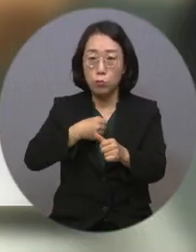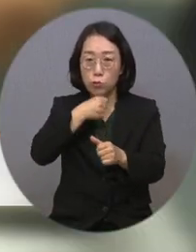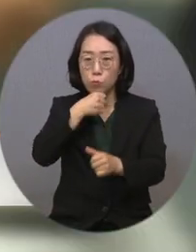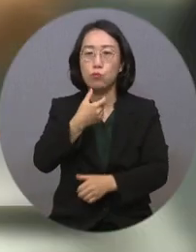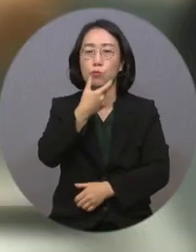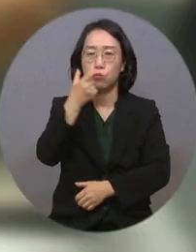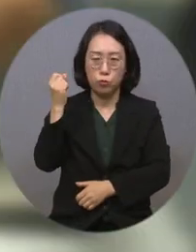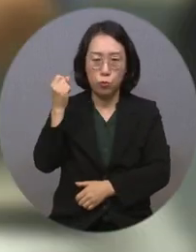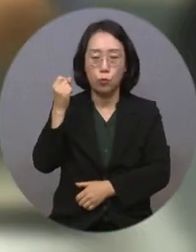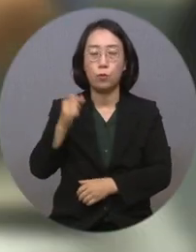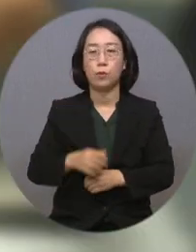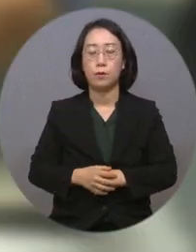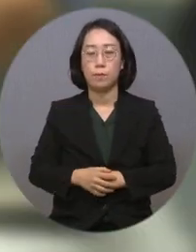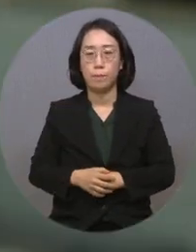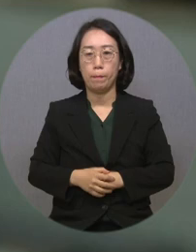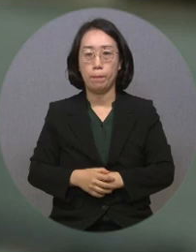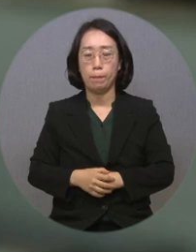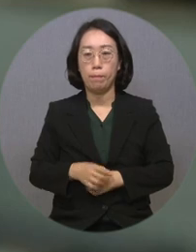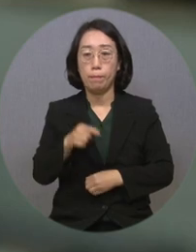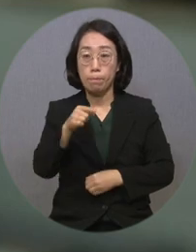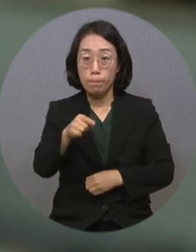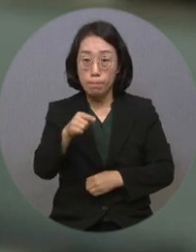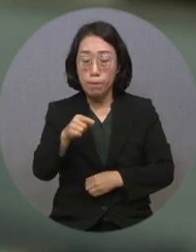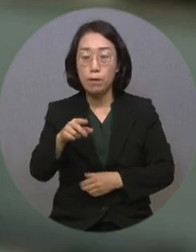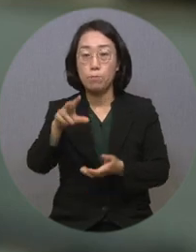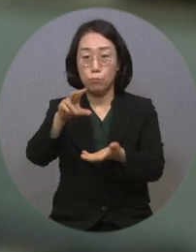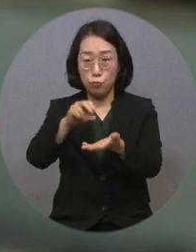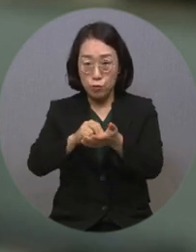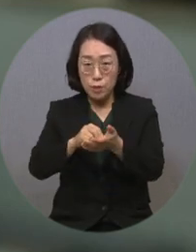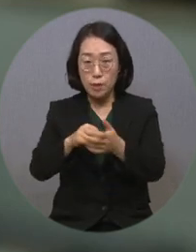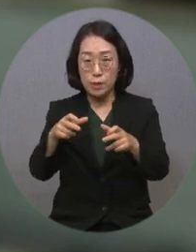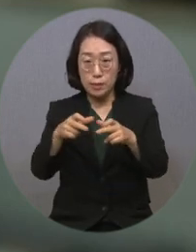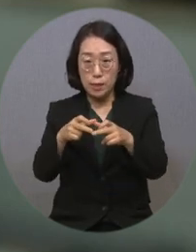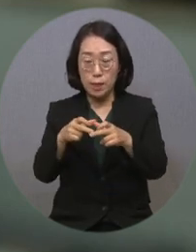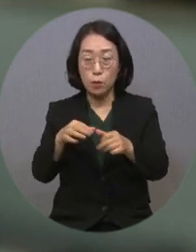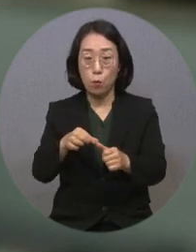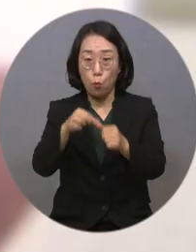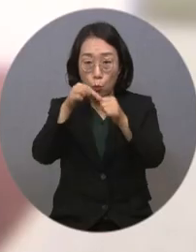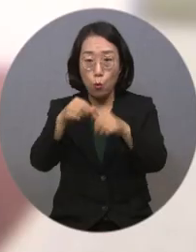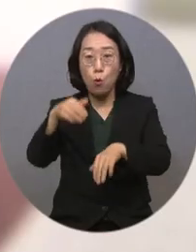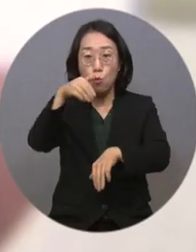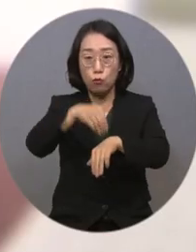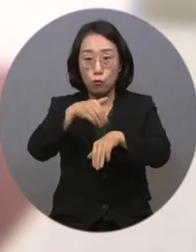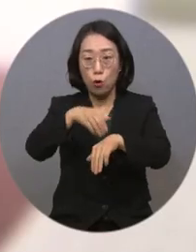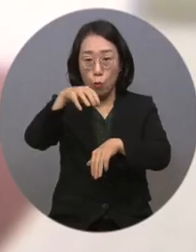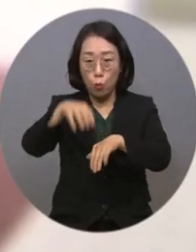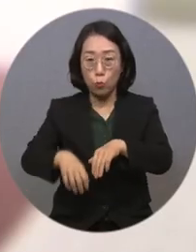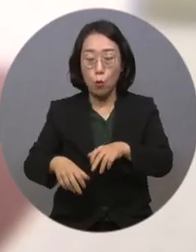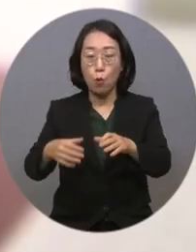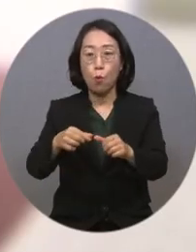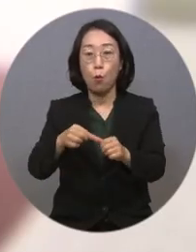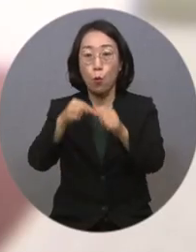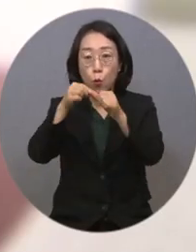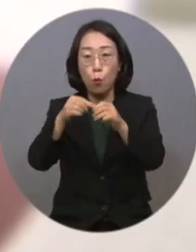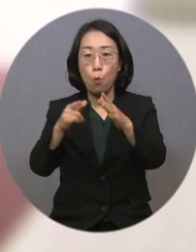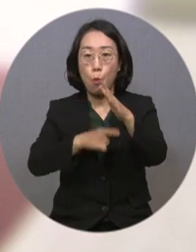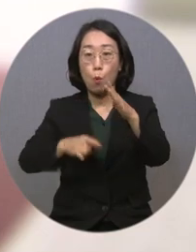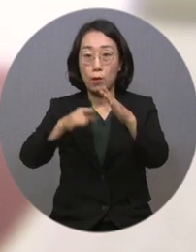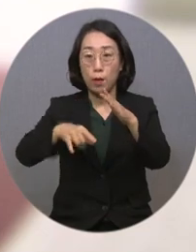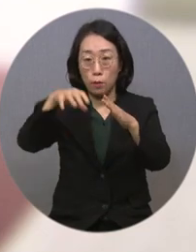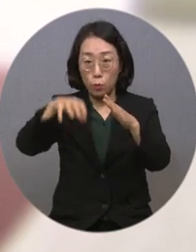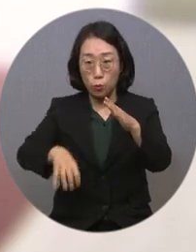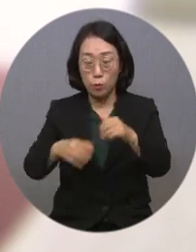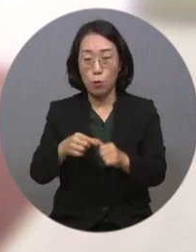조사됐습니다 이 의원은 장애인 고용 훈련 전문기관인 한국장애인고용공단 인 장애인